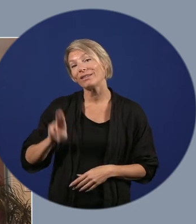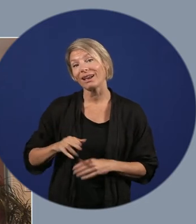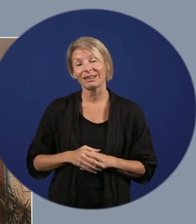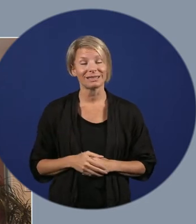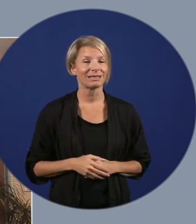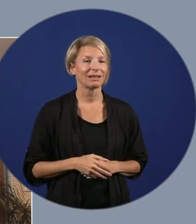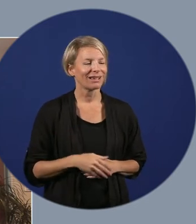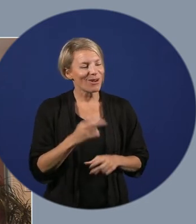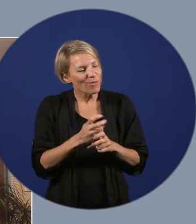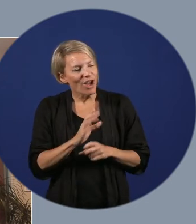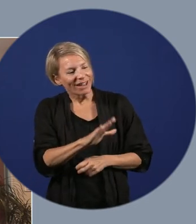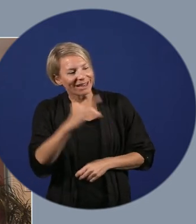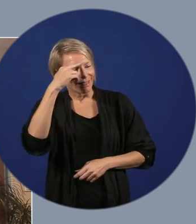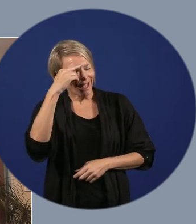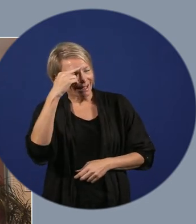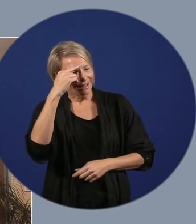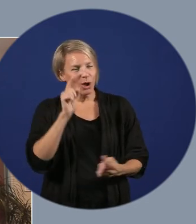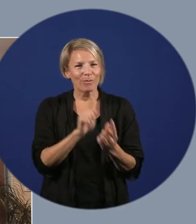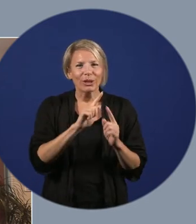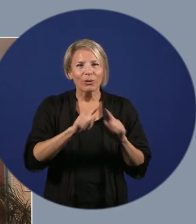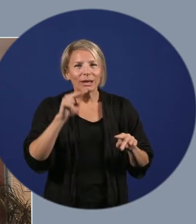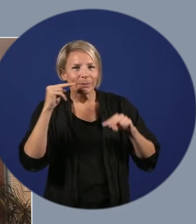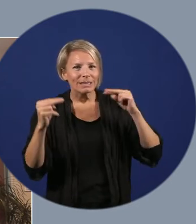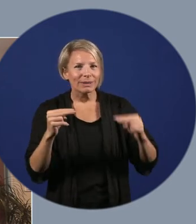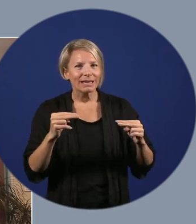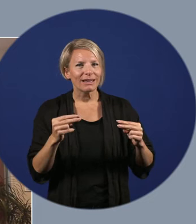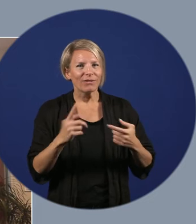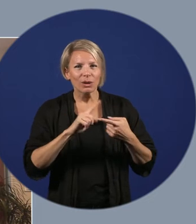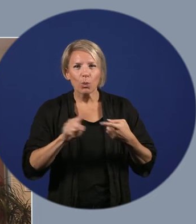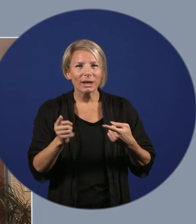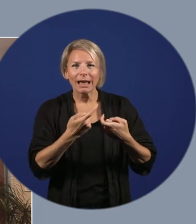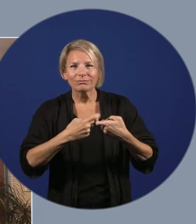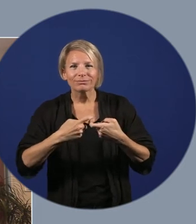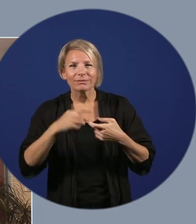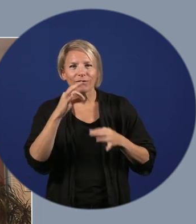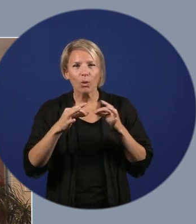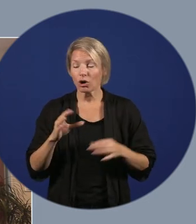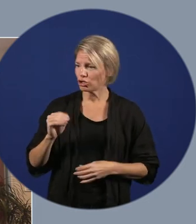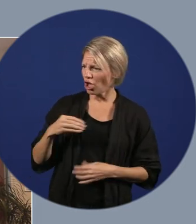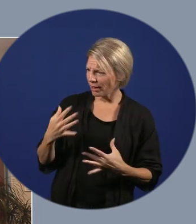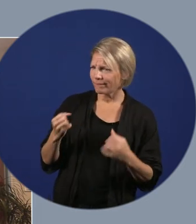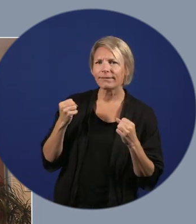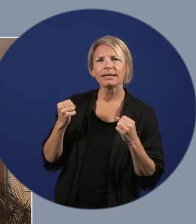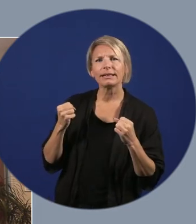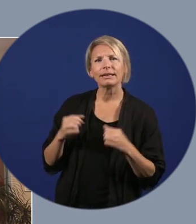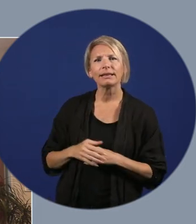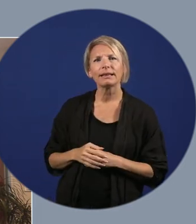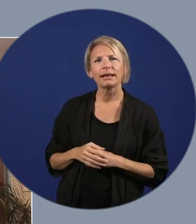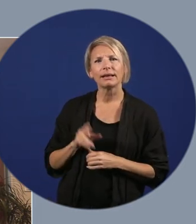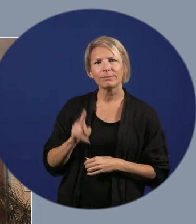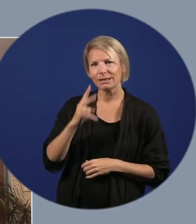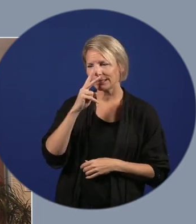och möta olika perspektiv i olika frågor. Ja, ja, jag tycker det är jätteviktigt att se, vad ska man säga, den